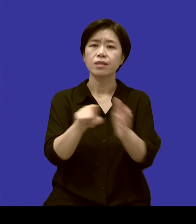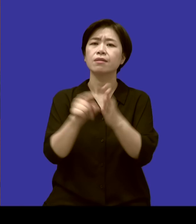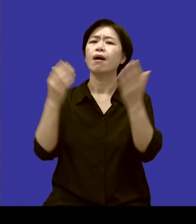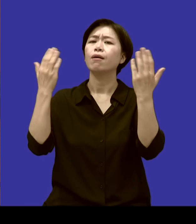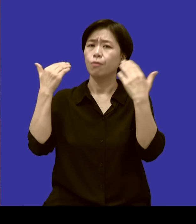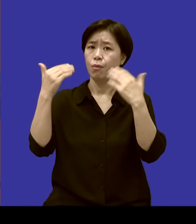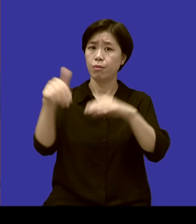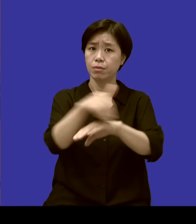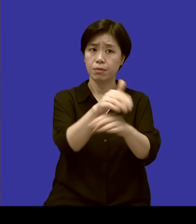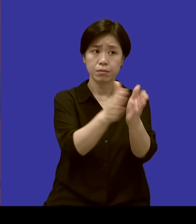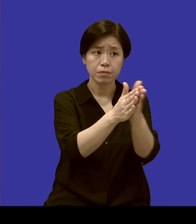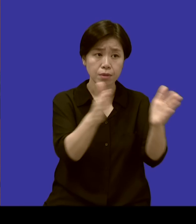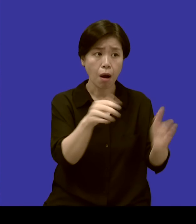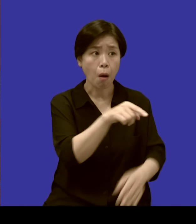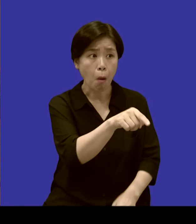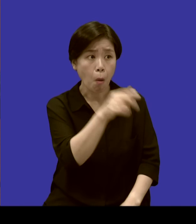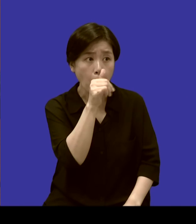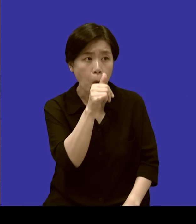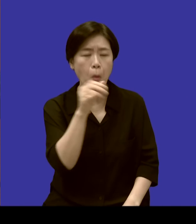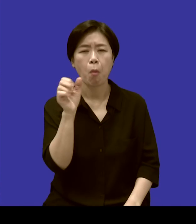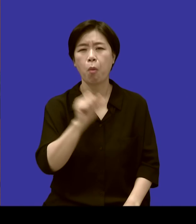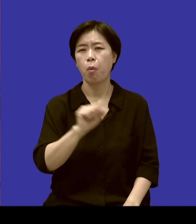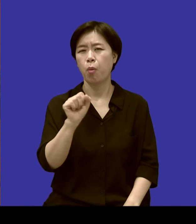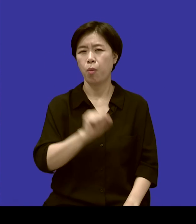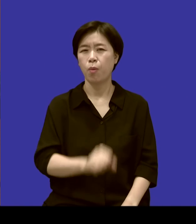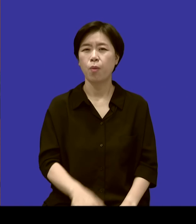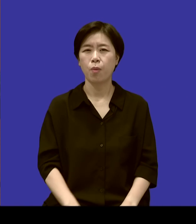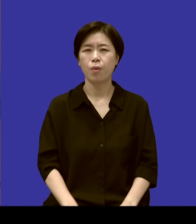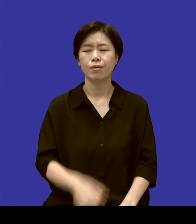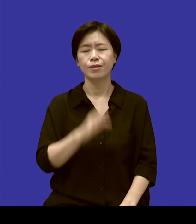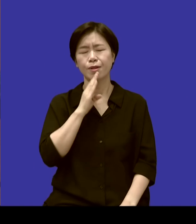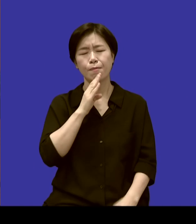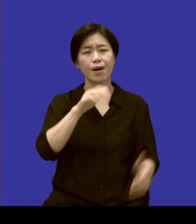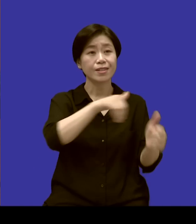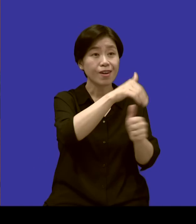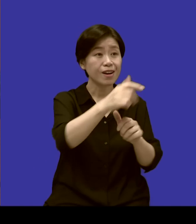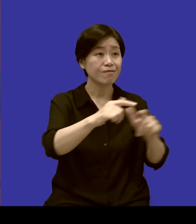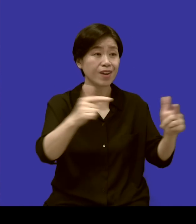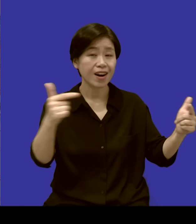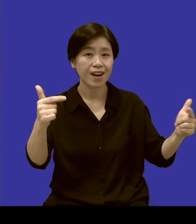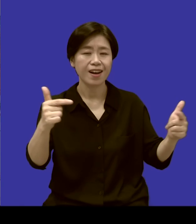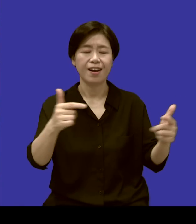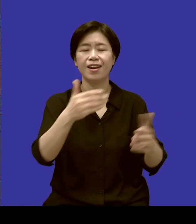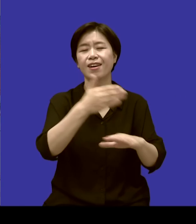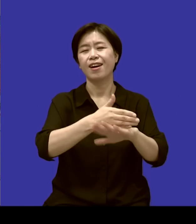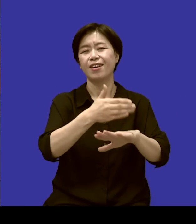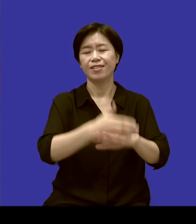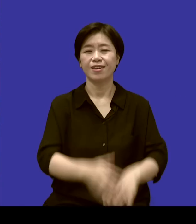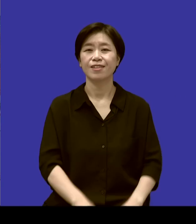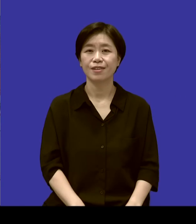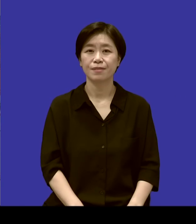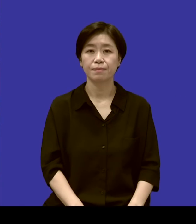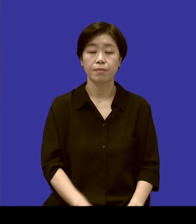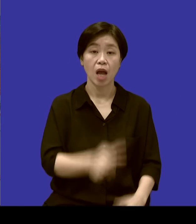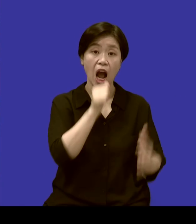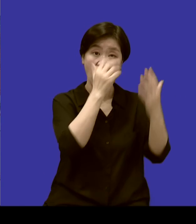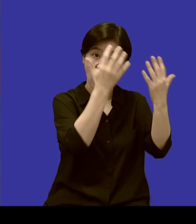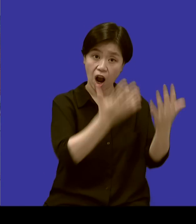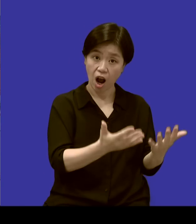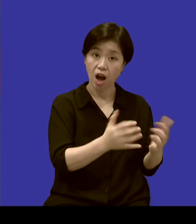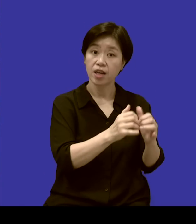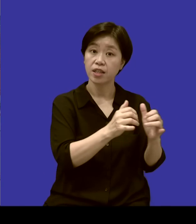갔어요. 또 이러시는 분도 계시고, 너무 감사한 거예요. 출소 후에 또 연락 온 분들도